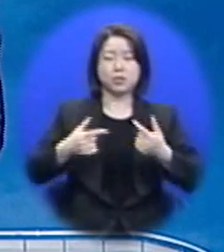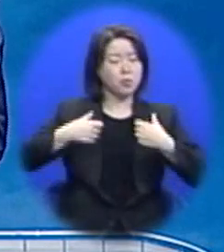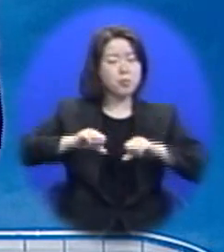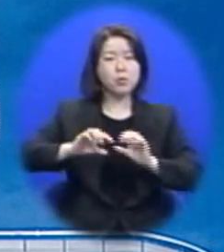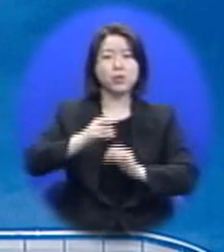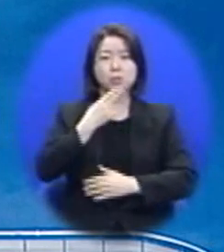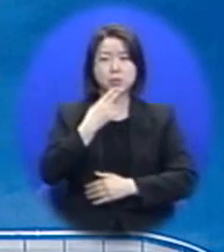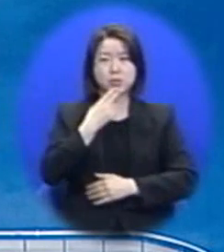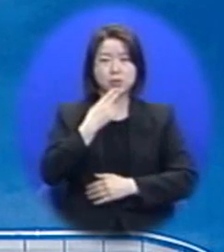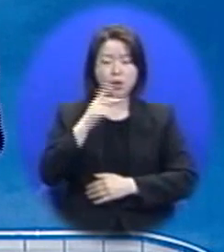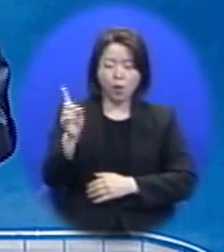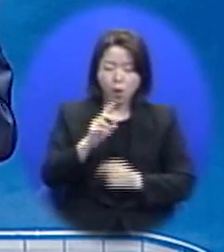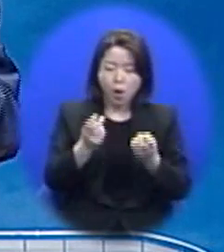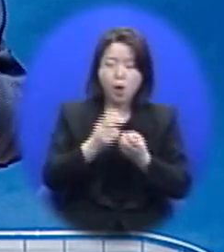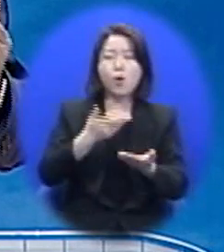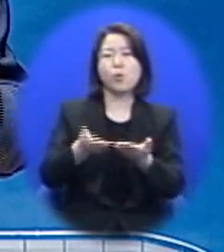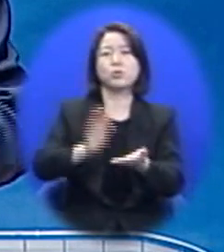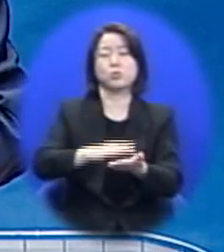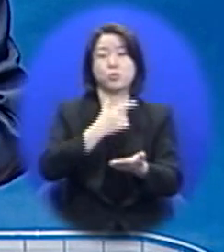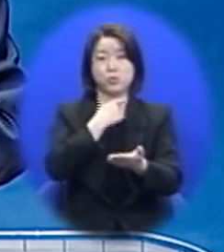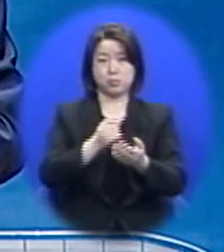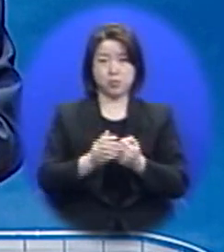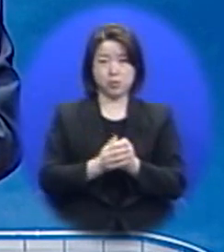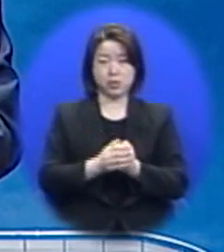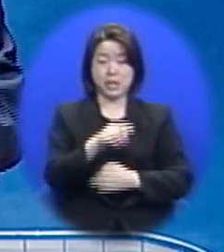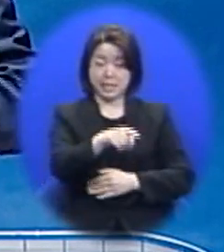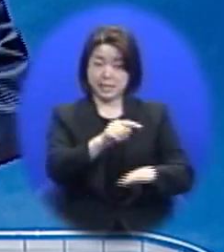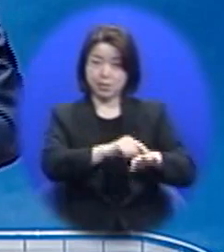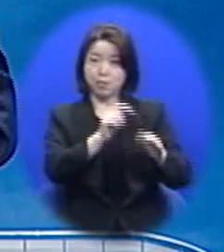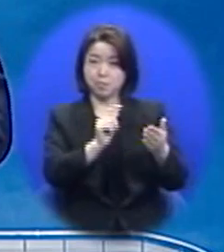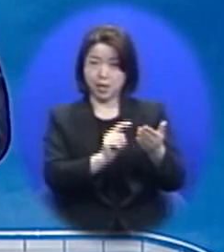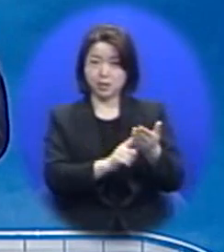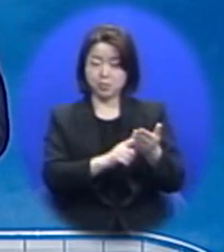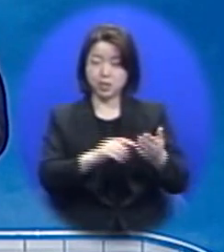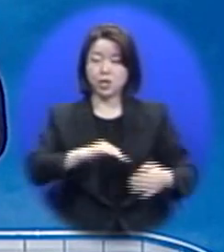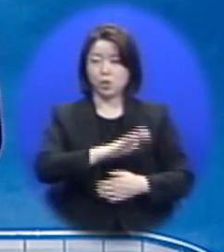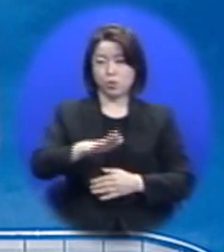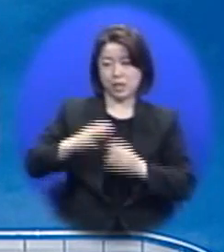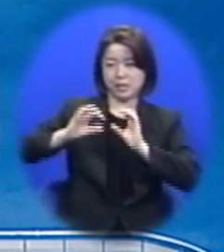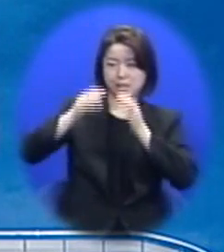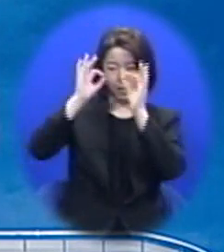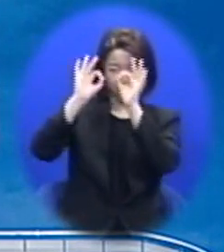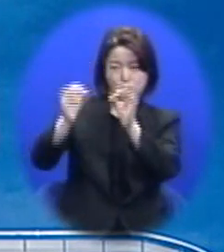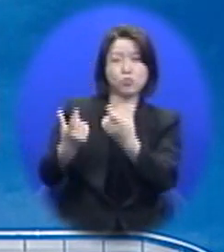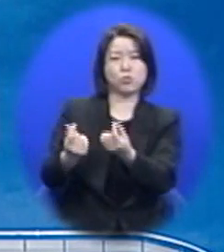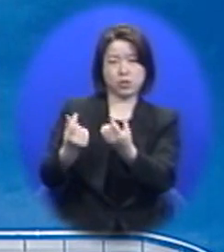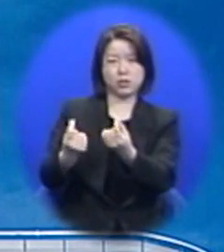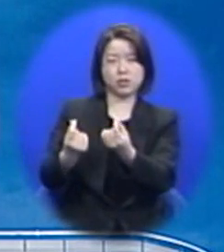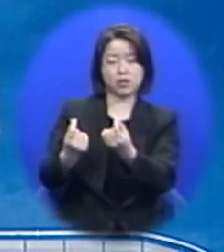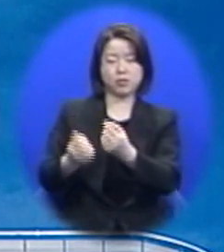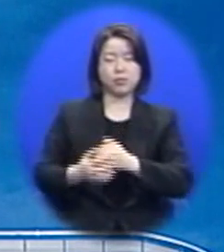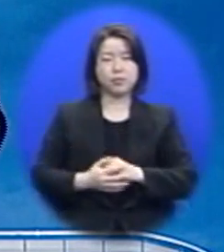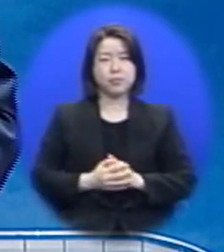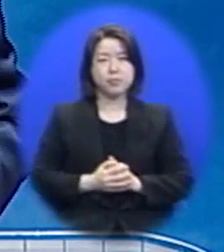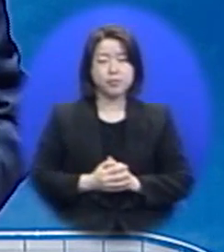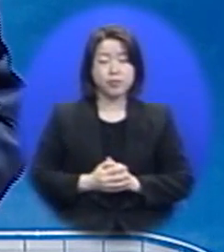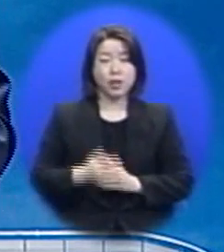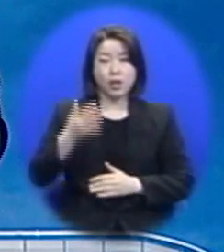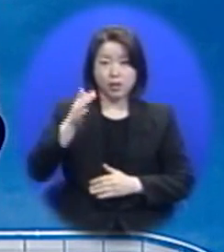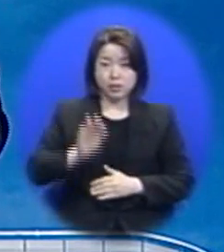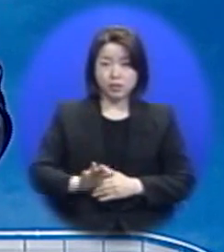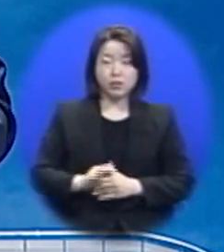이런 심정이 지금 이 세상을 보는 우리들의 심정이라는 거죠. 여러분,